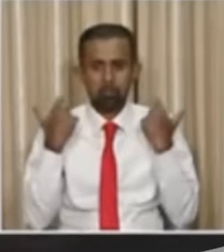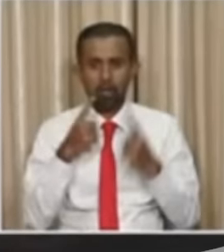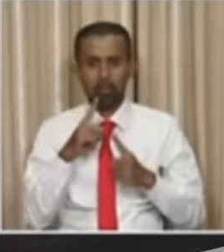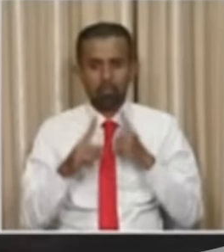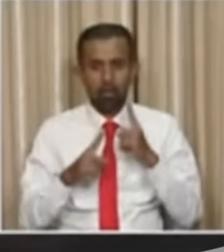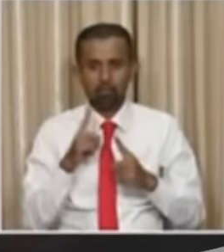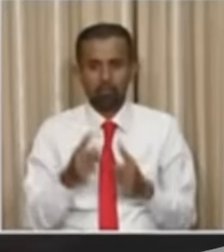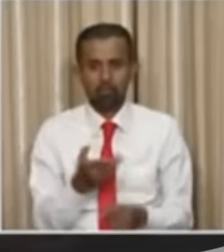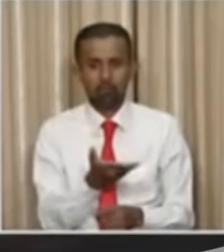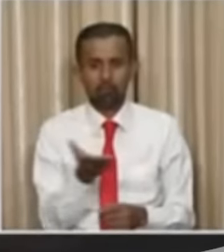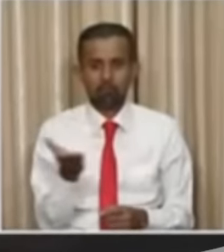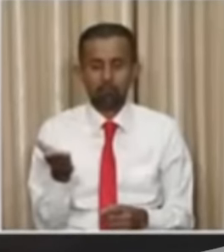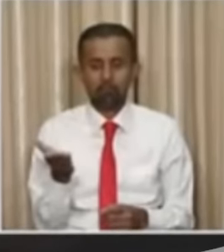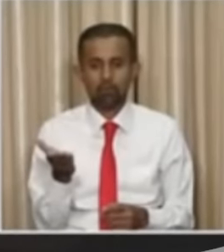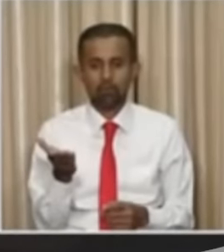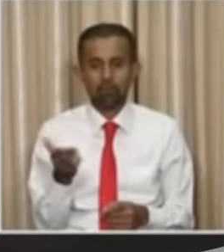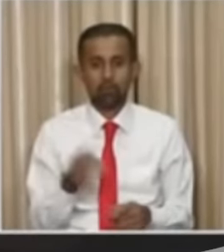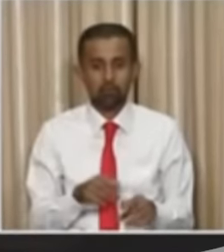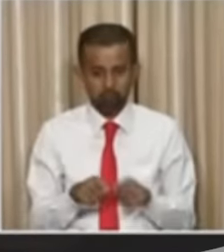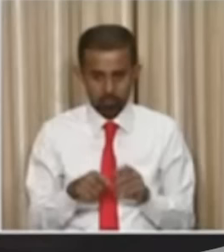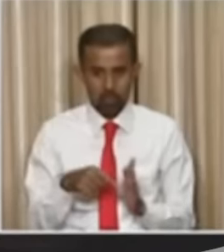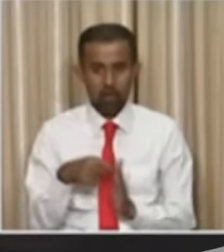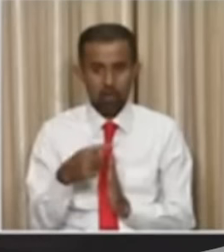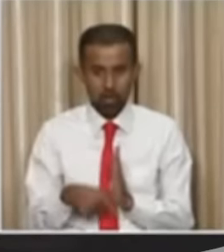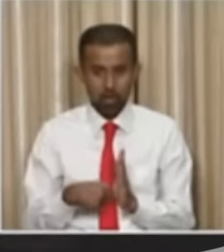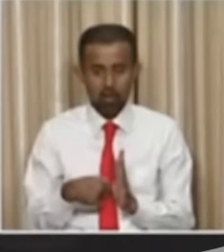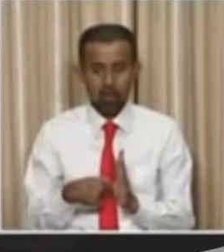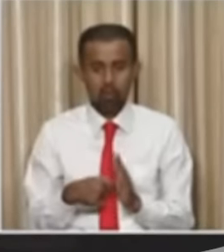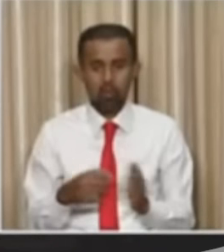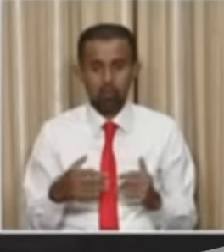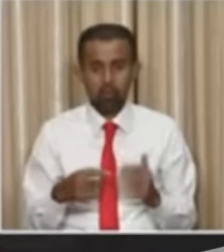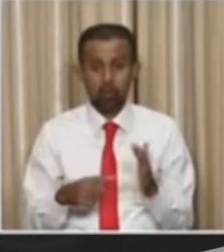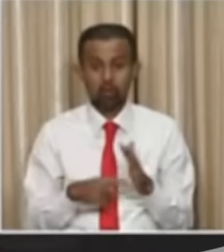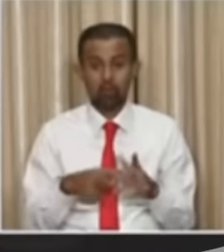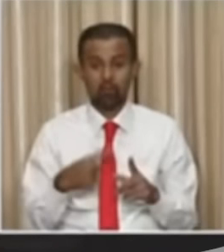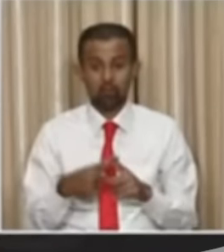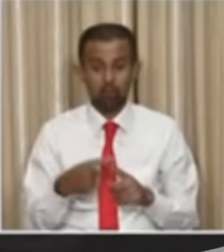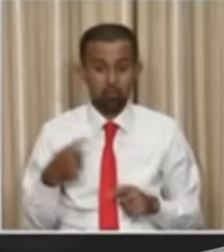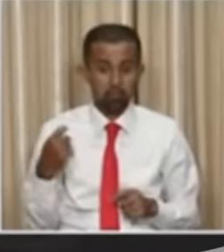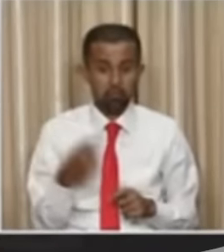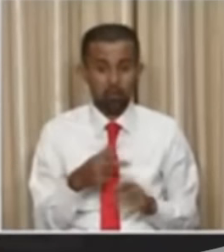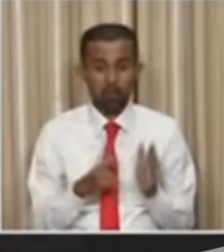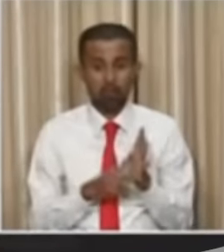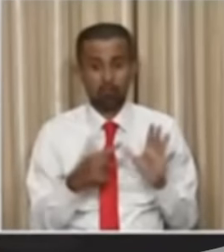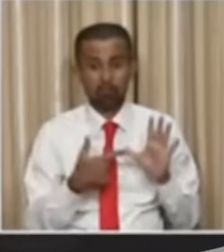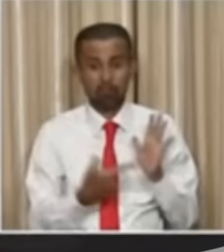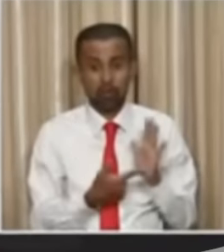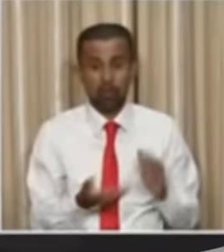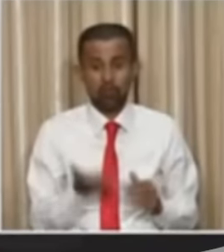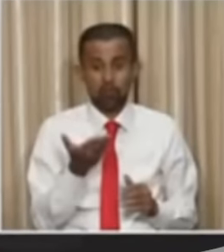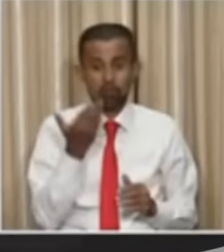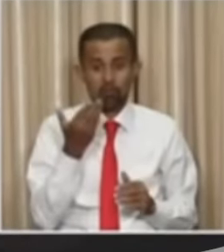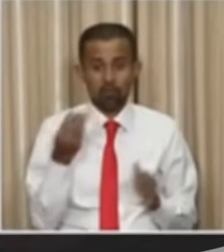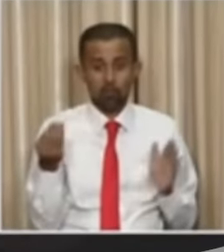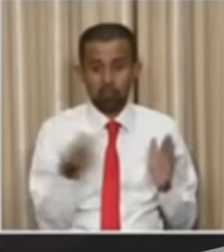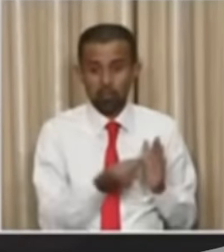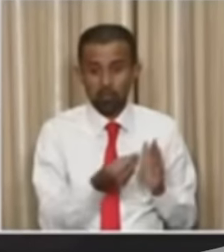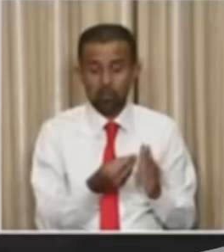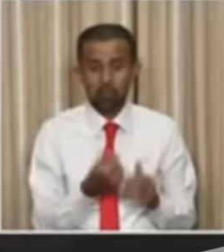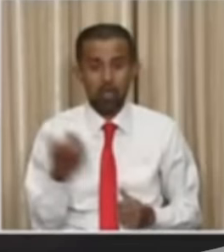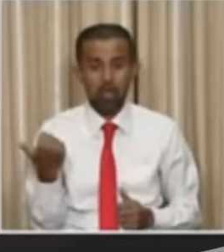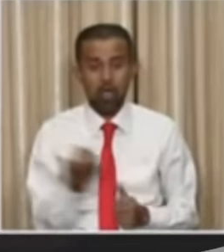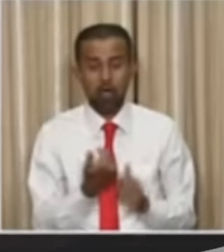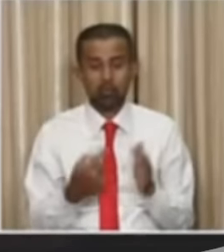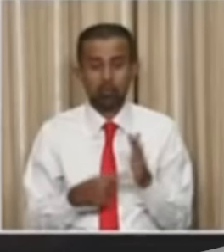කියලා. ඉතින් මෙහෙම තියෙන රටට තව බදු ගහලා වැඩබද්ද වැඩි කරලා තව අලුත් බදු